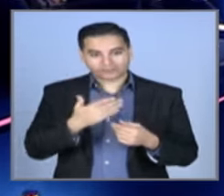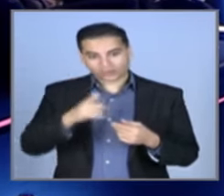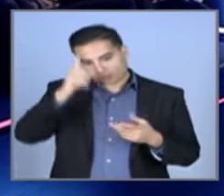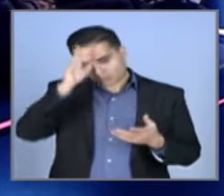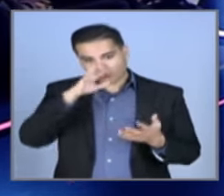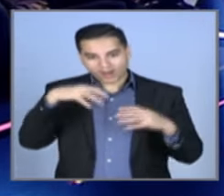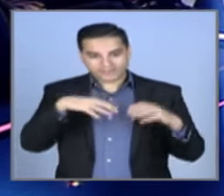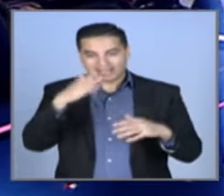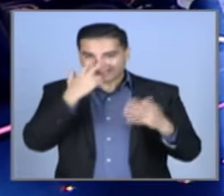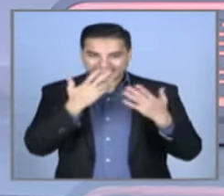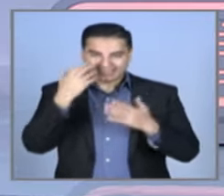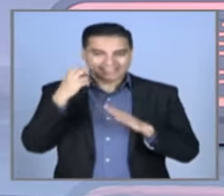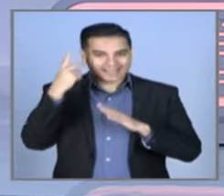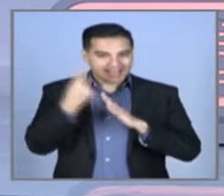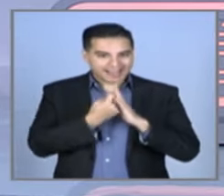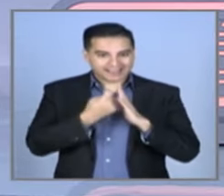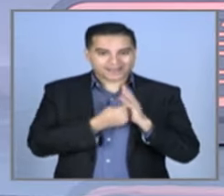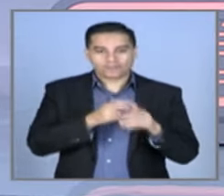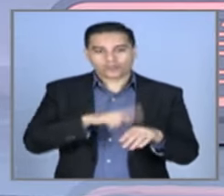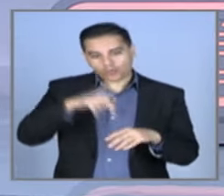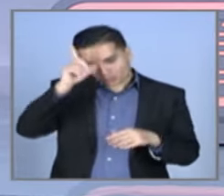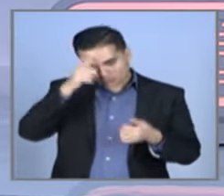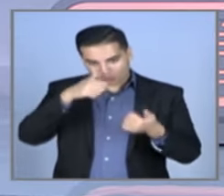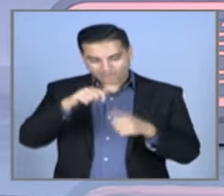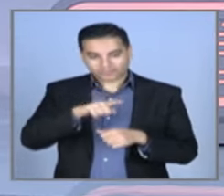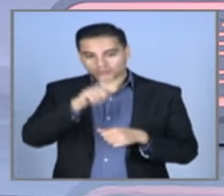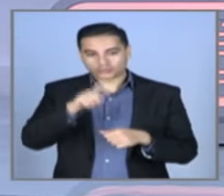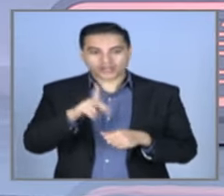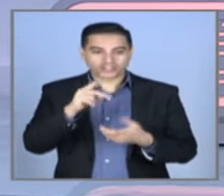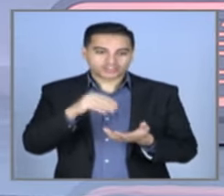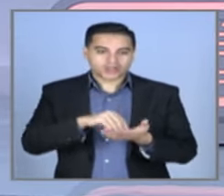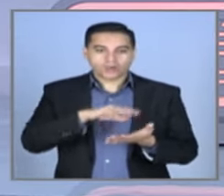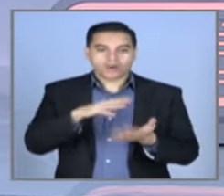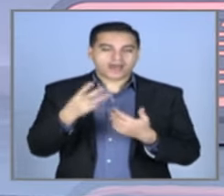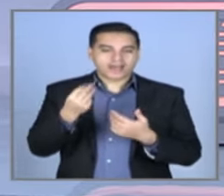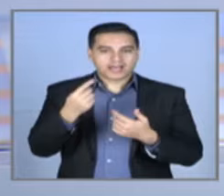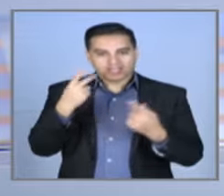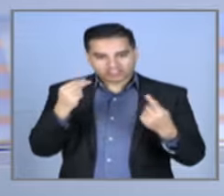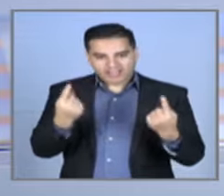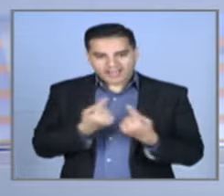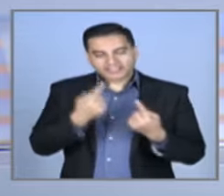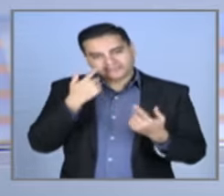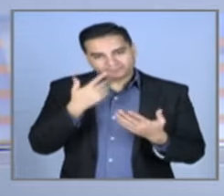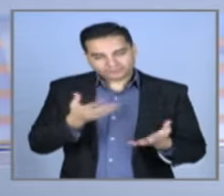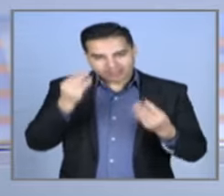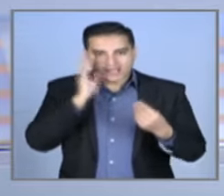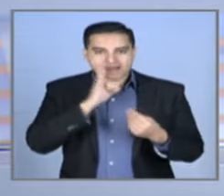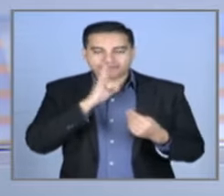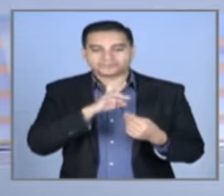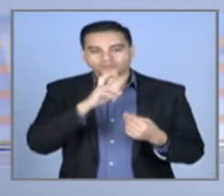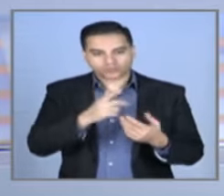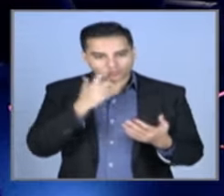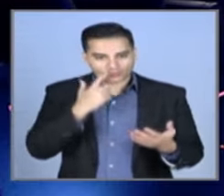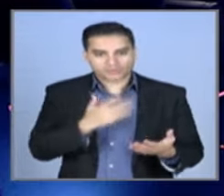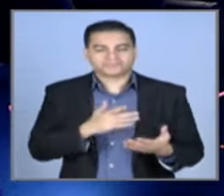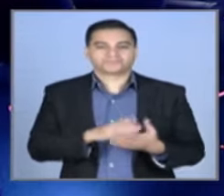جغرافيا، تاريخ، أدب أو علوم. يا ترى السؤال ب 20 نقطة ولا ب 30 نقطة؟ 20 نقطة. تمام. علم، والسؤال